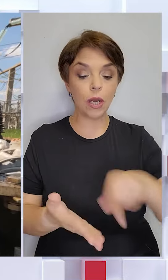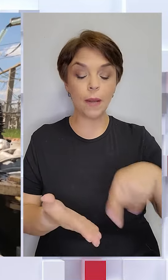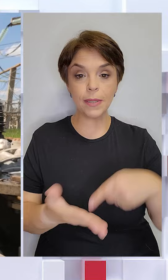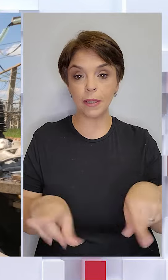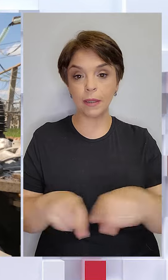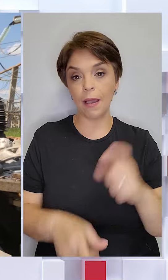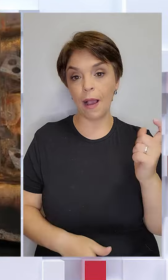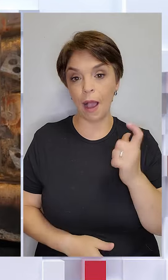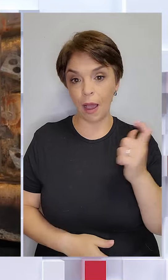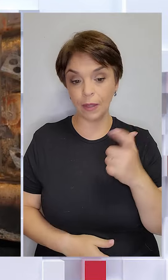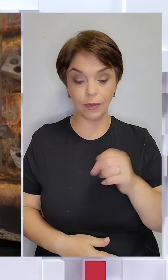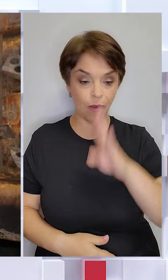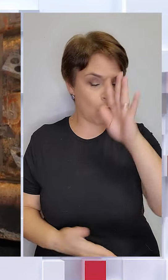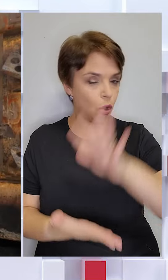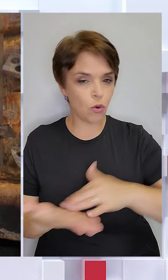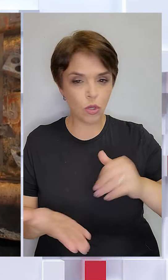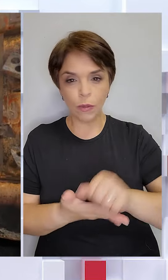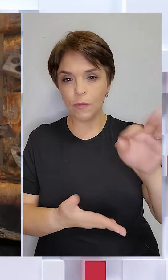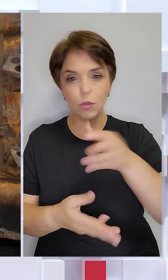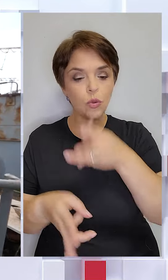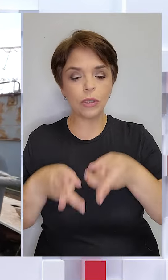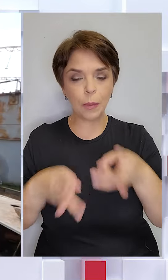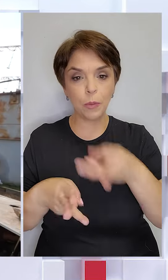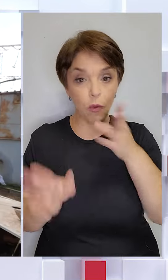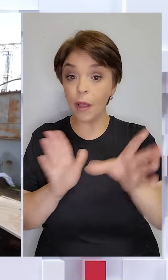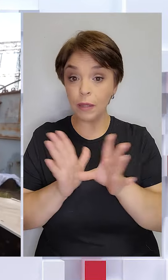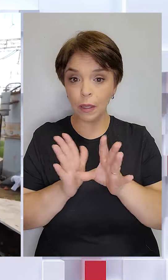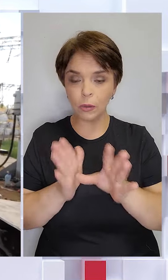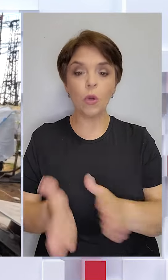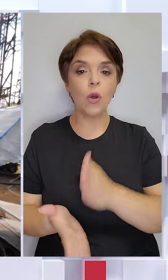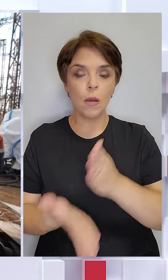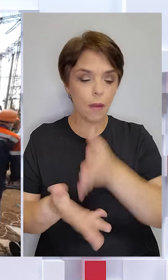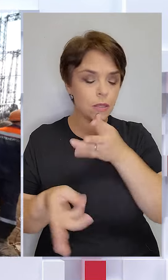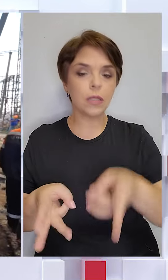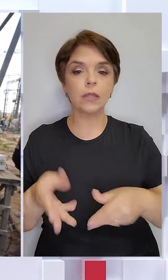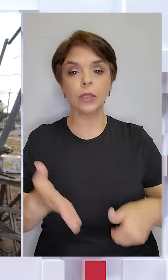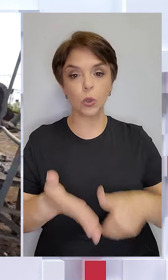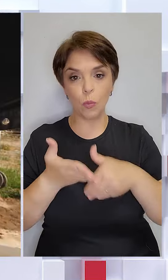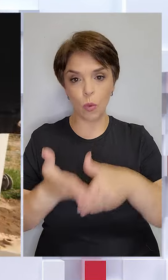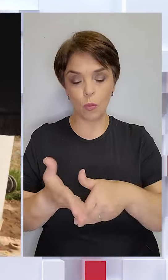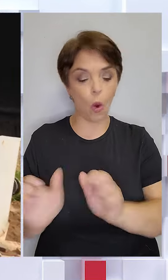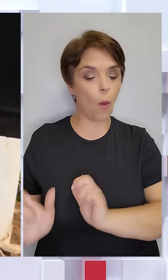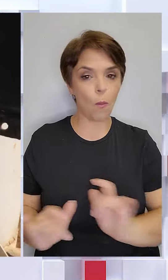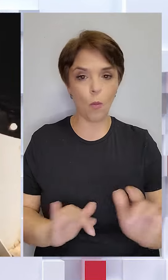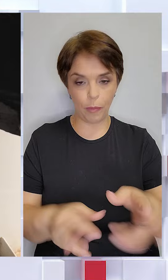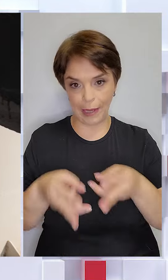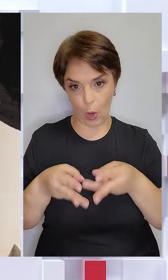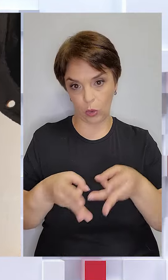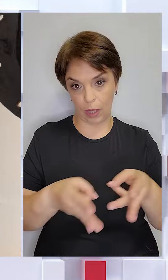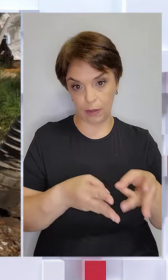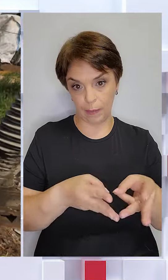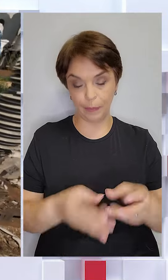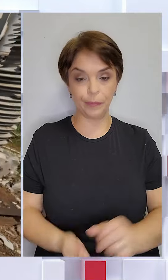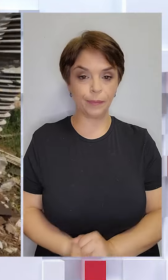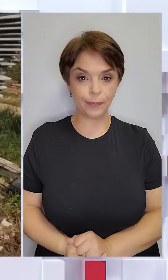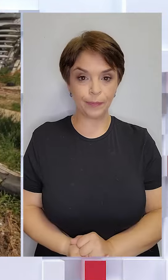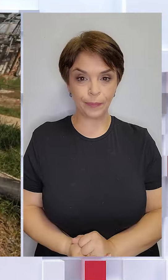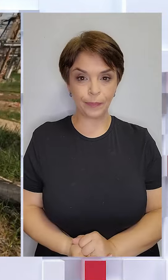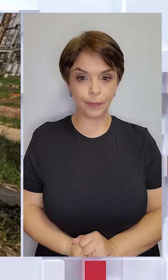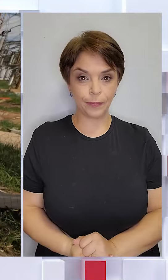міста, такі як Харків, де ворог розбив всю теплову енергетику, мають зігріти за допомогою мобільних котелень. Марія